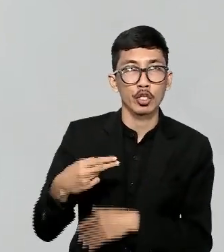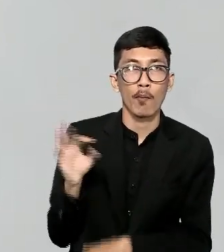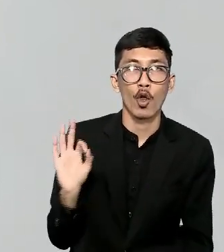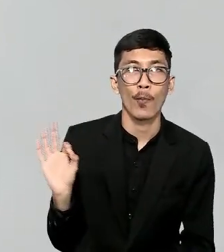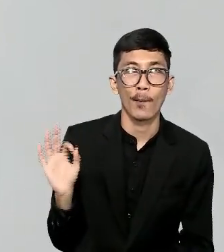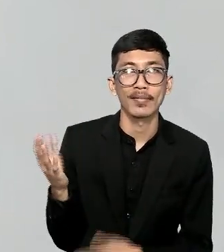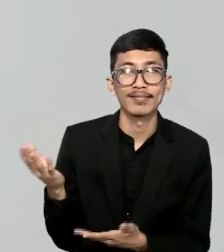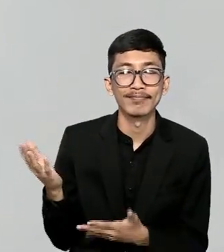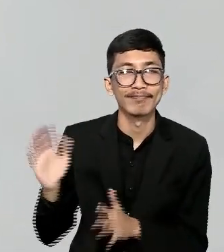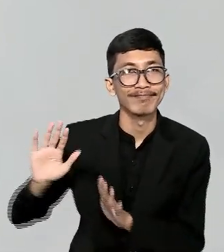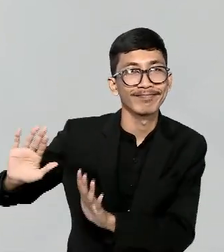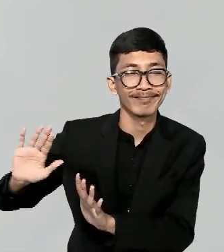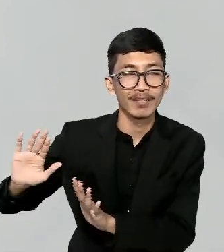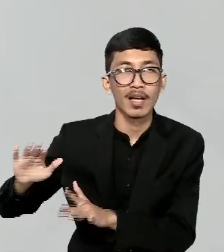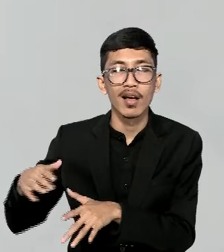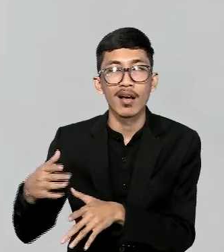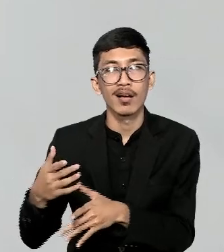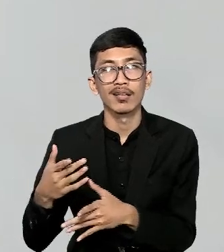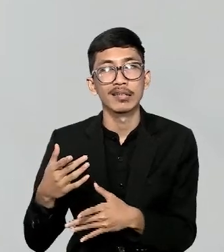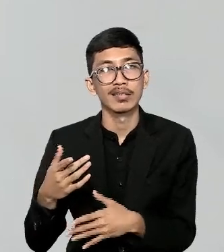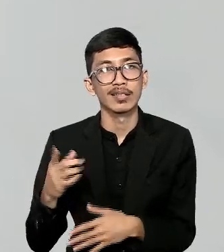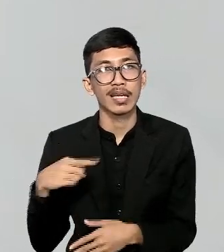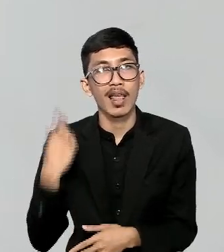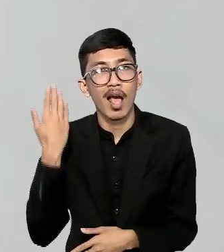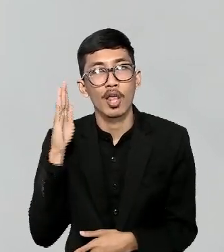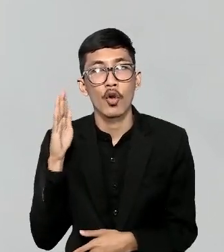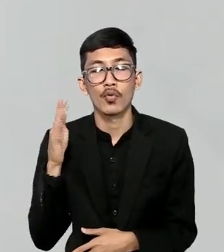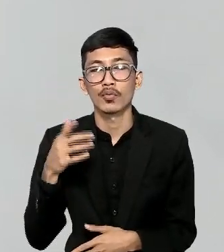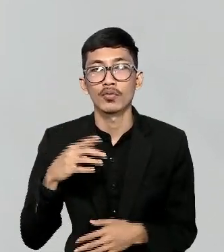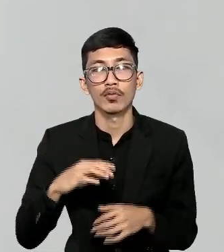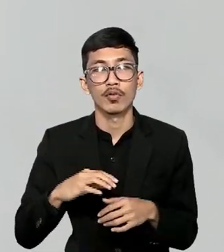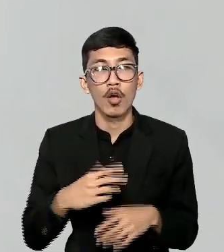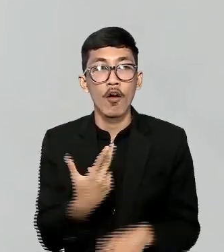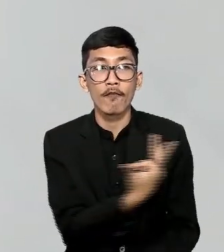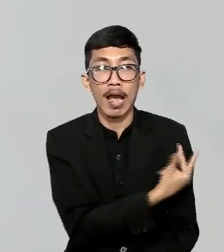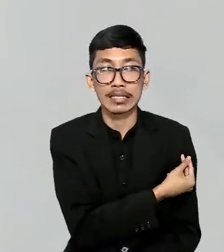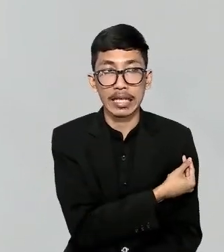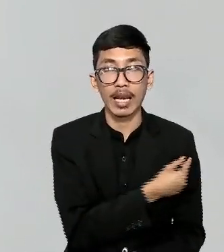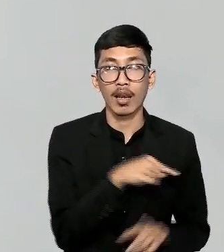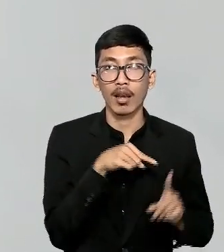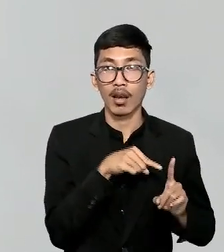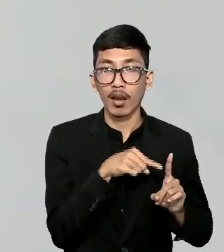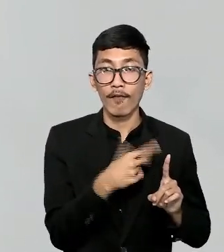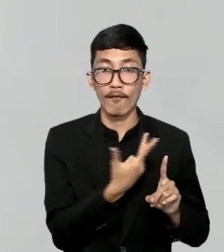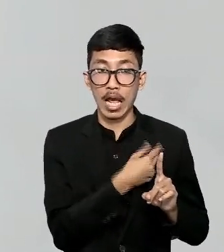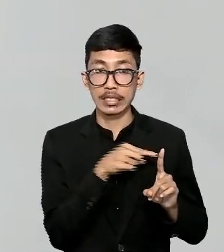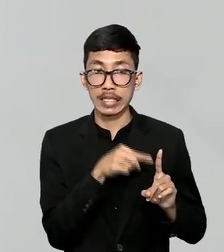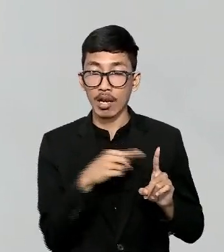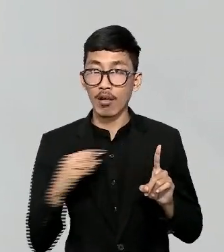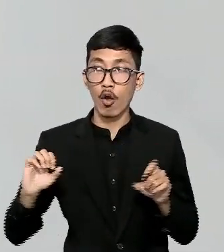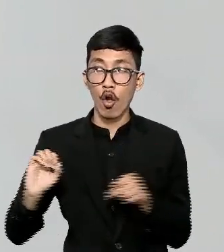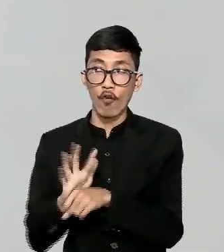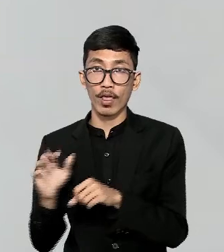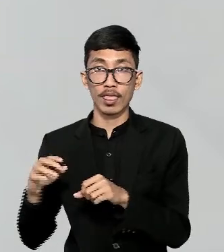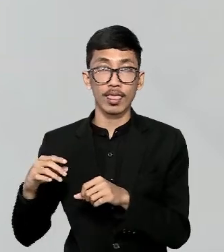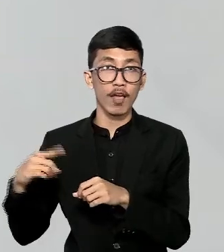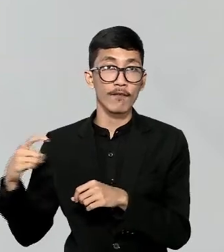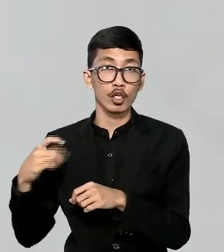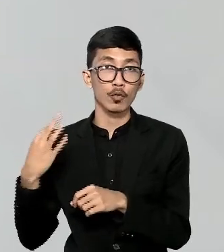yang relatif banyak pada bagian Spike atau tonjolan virus korona penyebab profit 19 ini akan mengakibatkan permasalahan pada